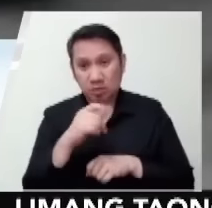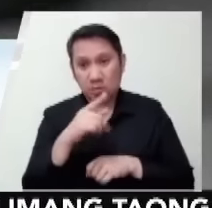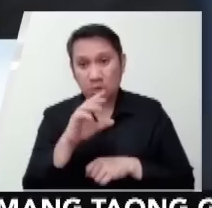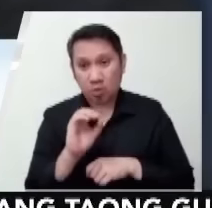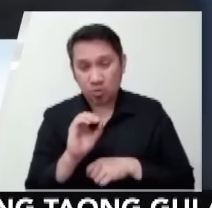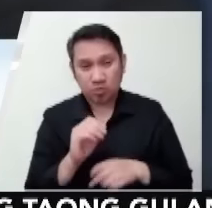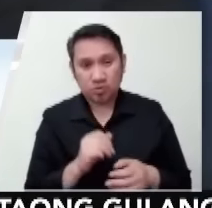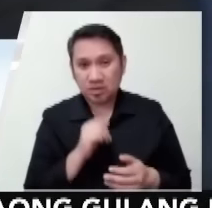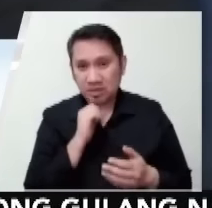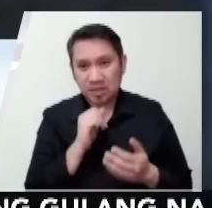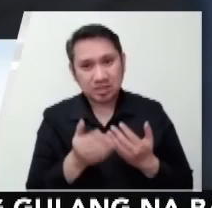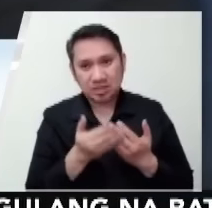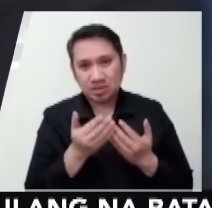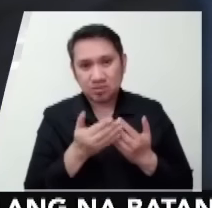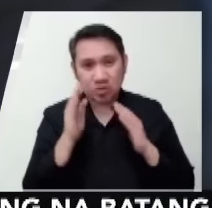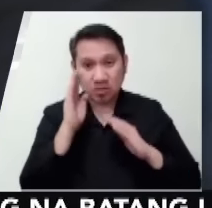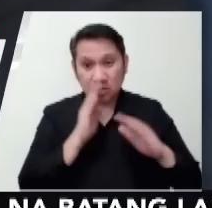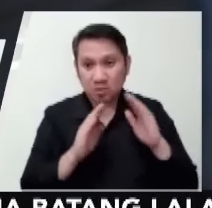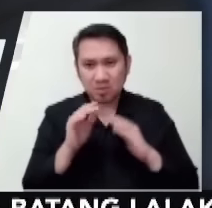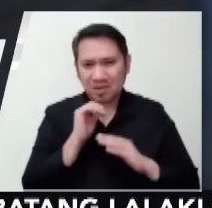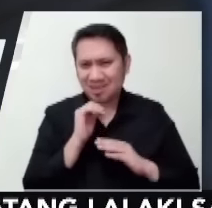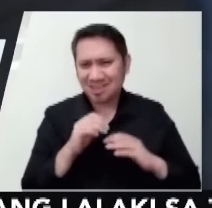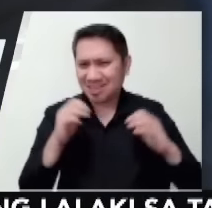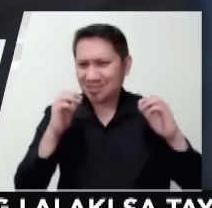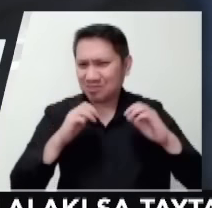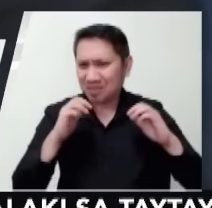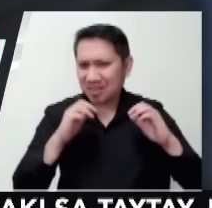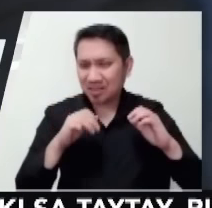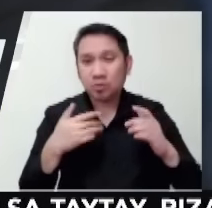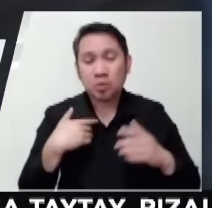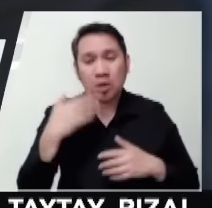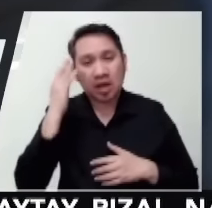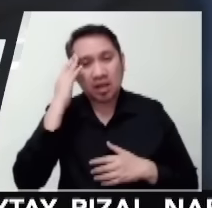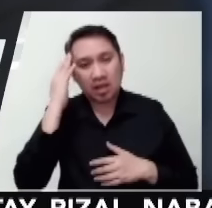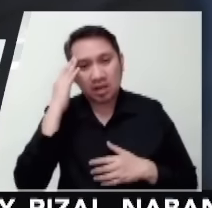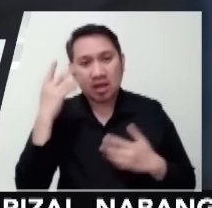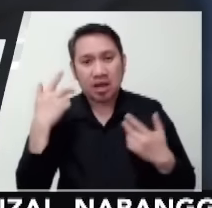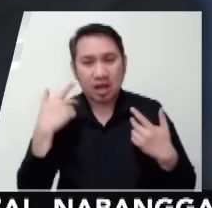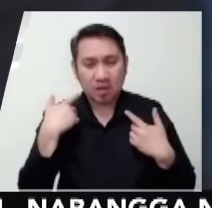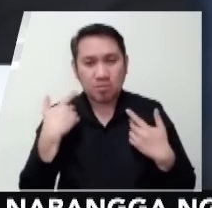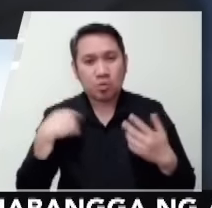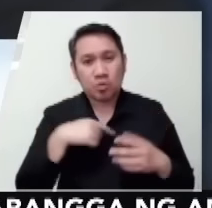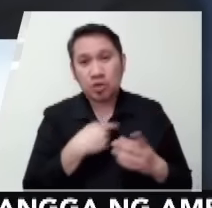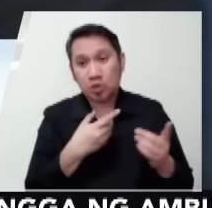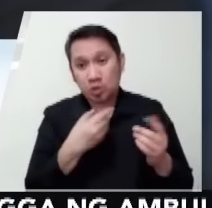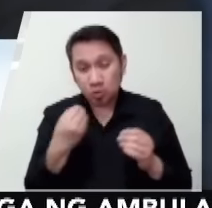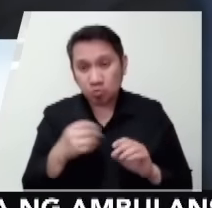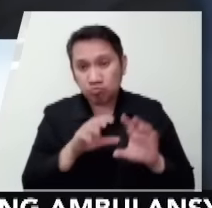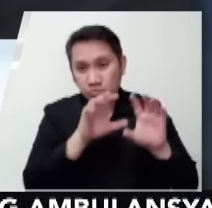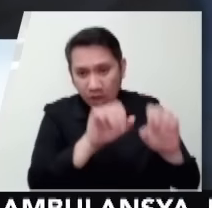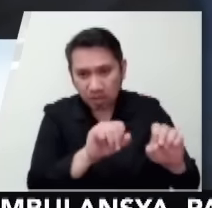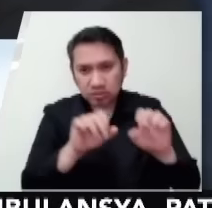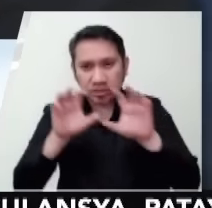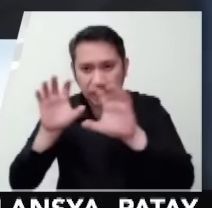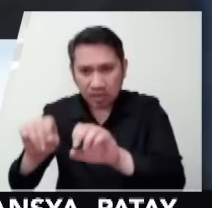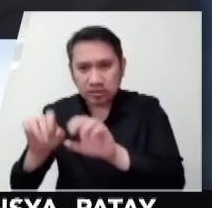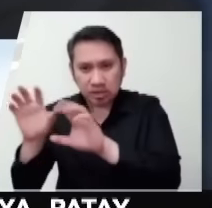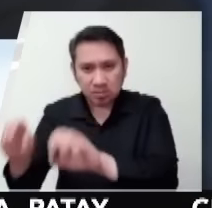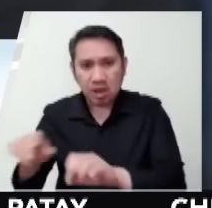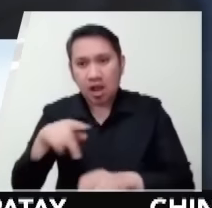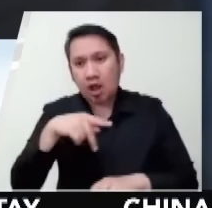ito kasi hindi namin ina-expect na may ganito. Ang alam lang namin, manguhuli lang kami ng mga POGO workers. Yun pala, may